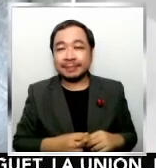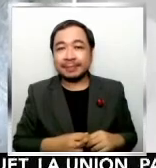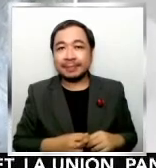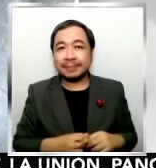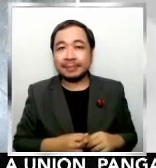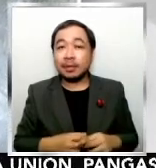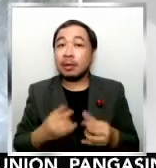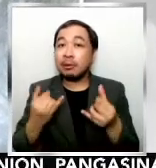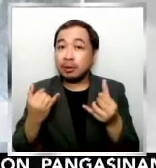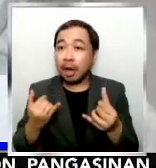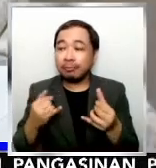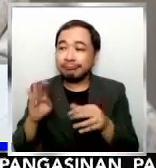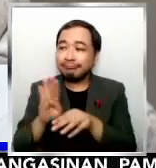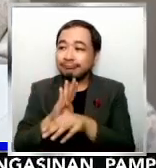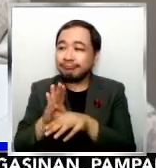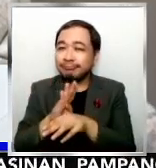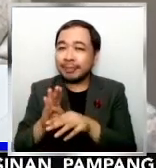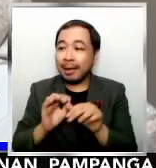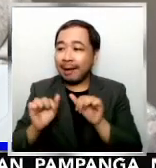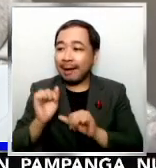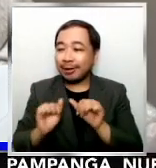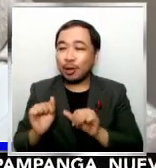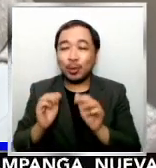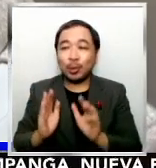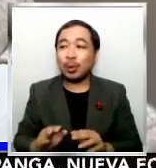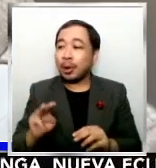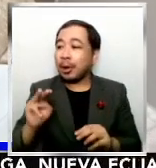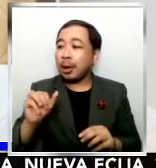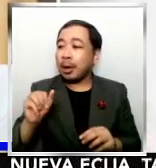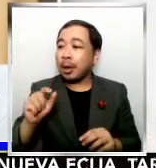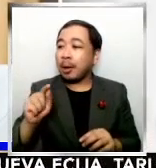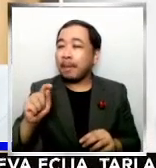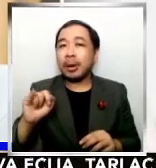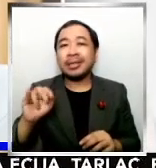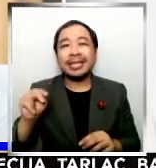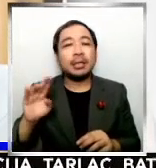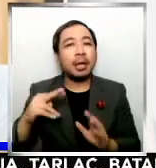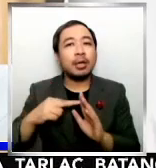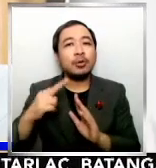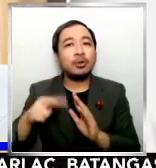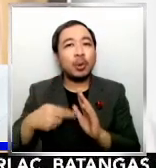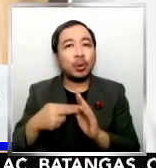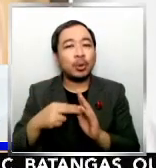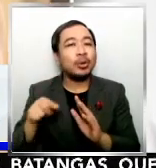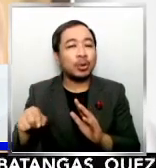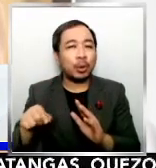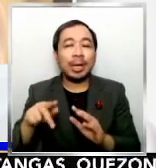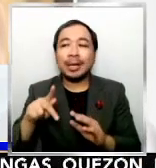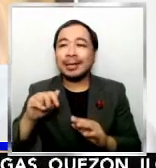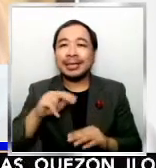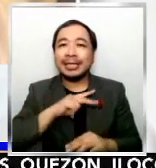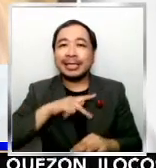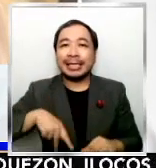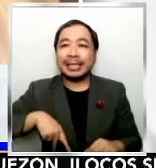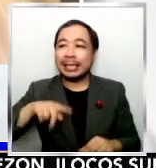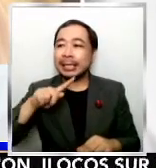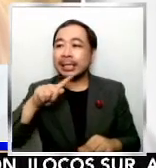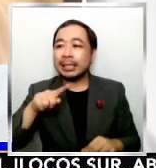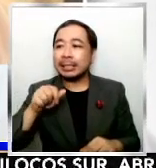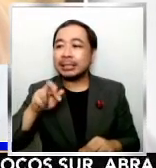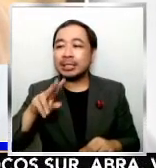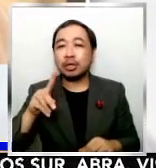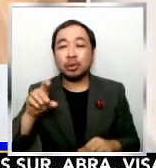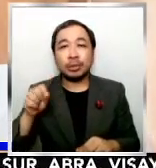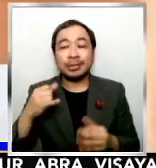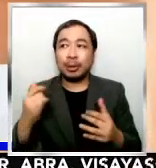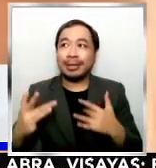ng aktor na si Martin Del Rosario ang kanyang role bilang si Prince Sardoz sa highly anticipated na Voltes